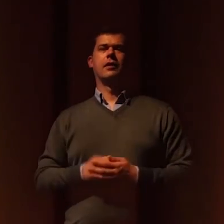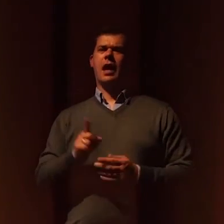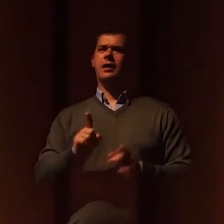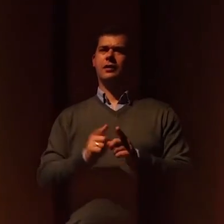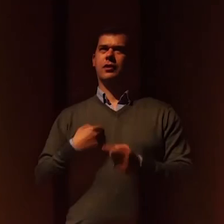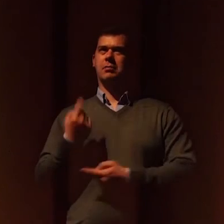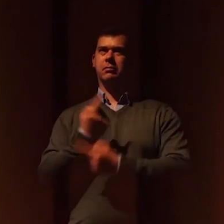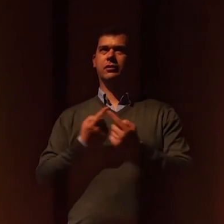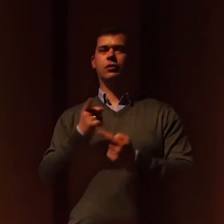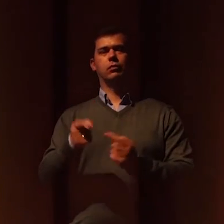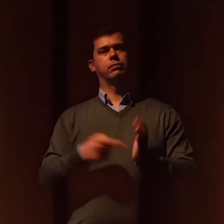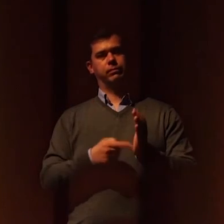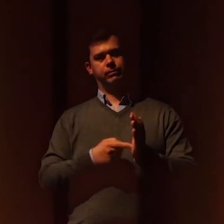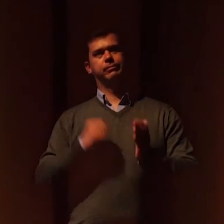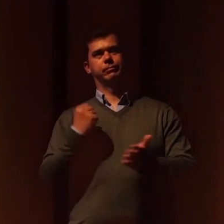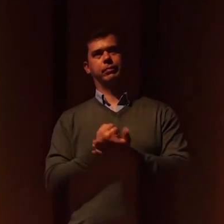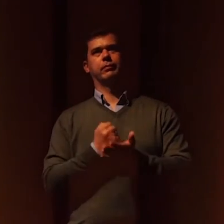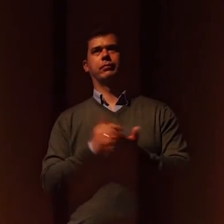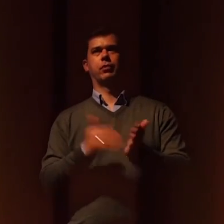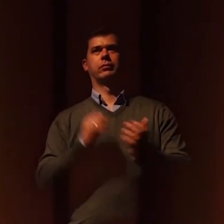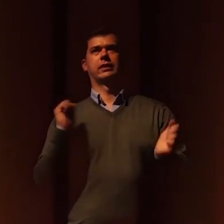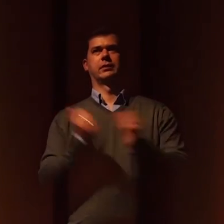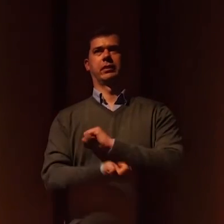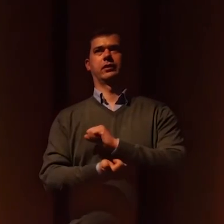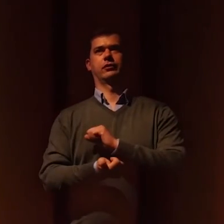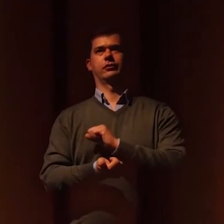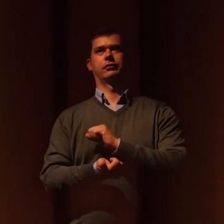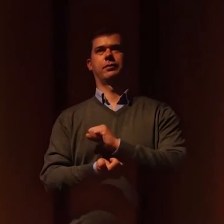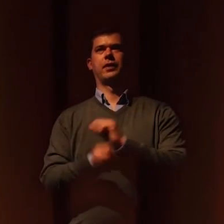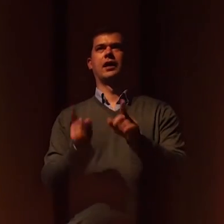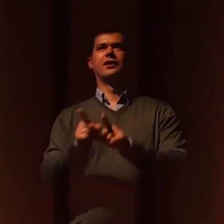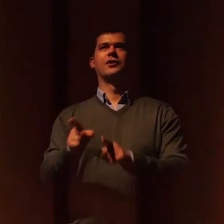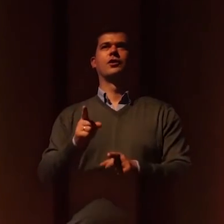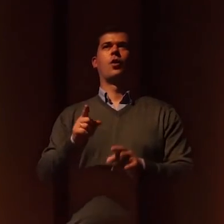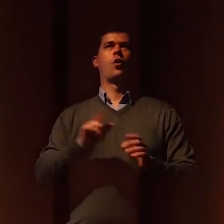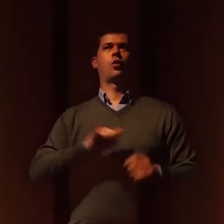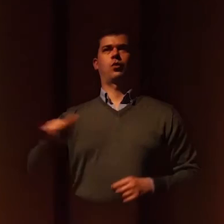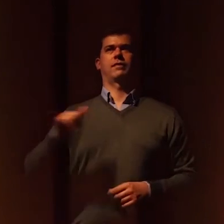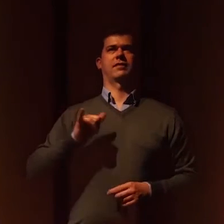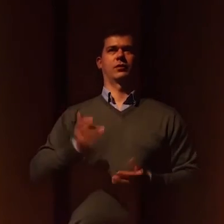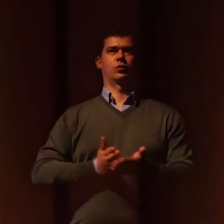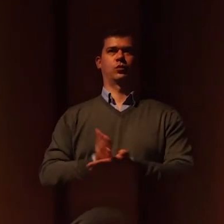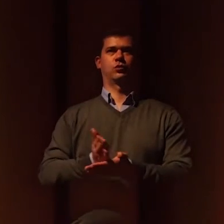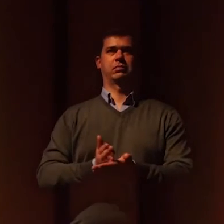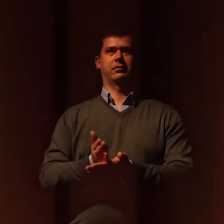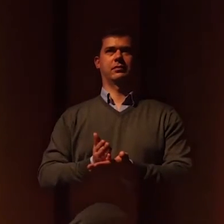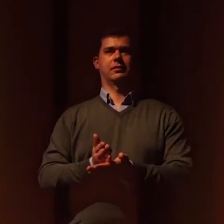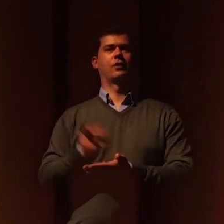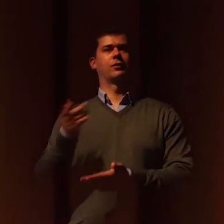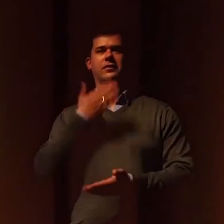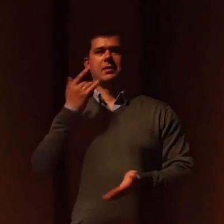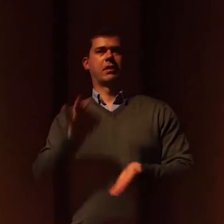moim zdaniem to to jest warunek żeby ta równościowa Polka była prowadzona ch służby to one mają Raczej to nie jest